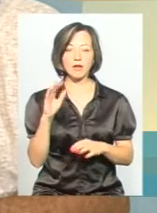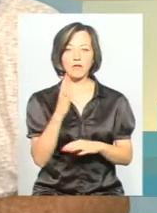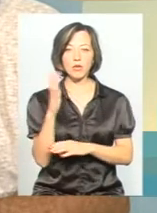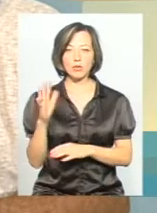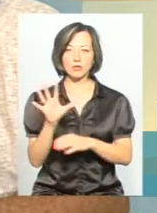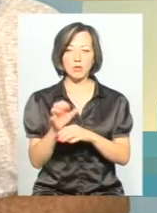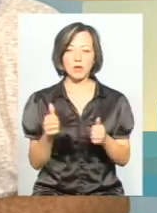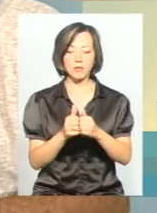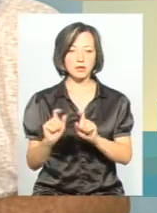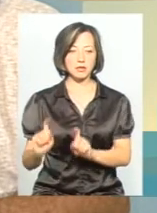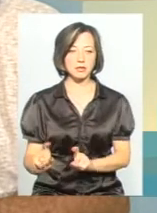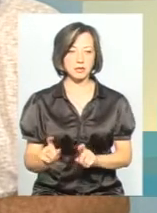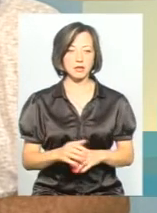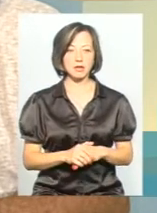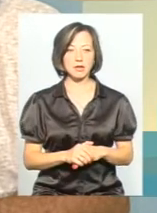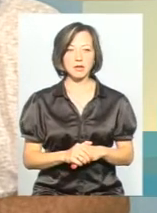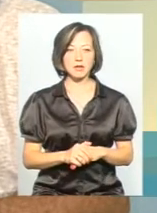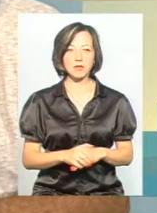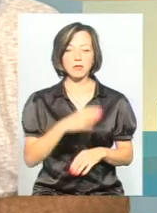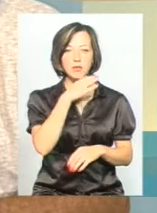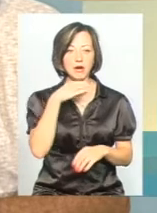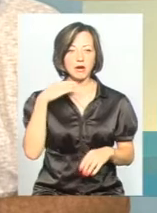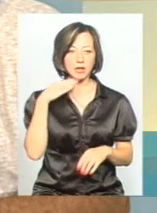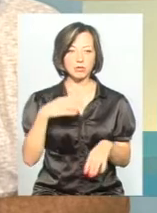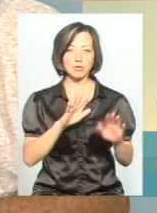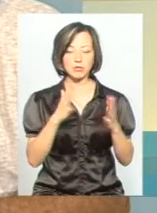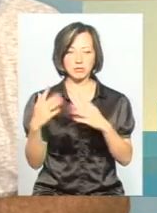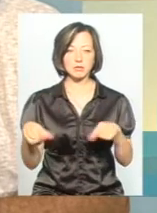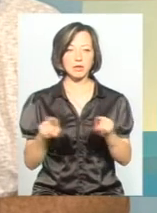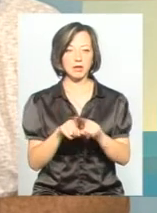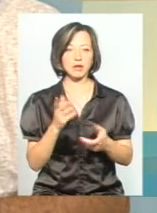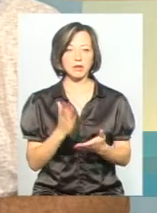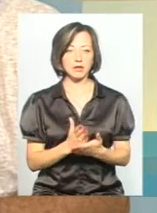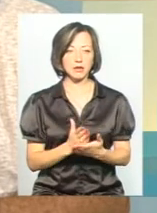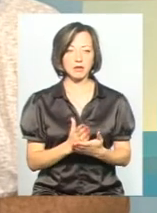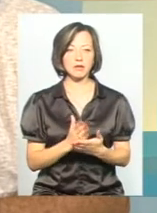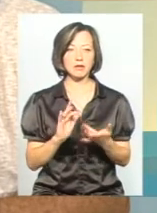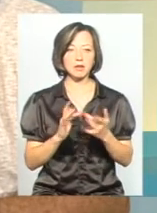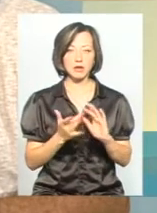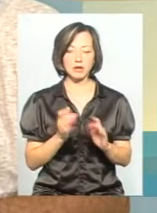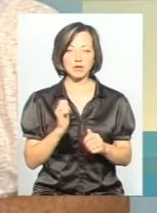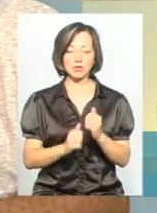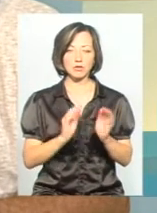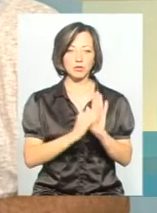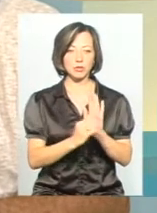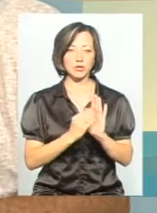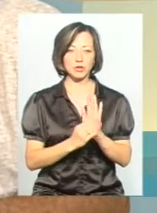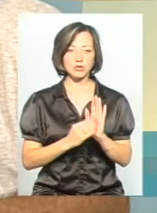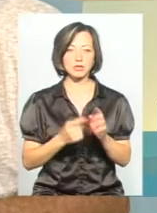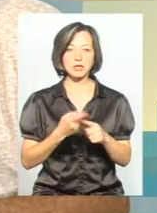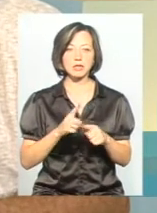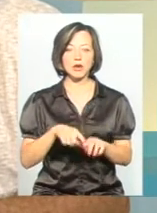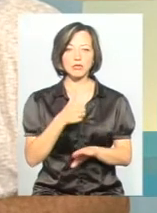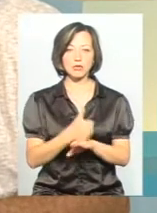собаку, яка просто біля них сидить. Велика кількість таких подій в соцмережах про це часто пишуть. Тобто це є